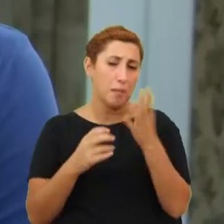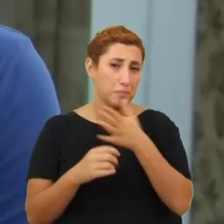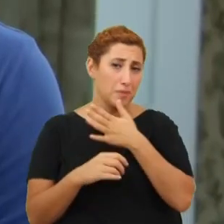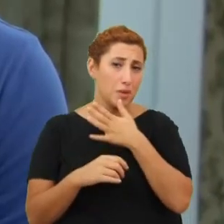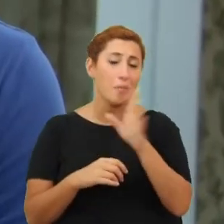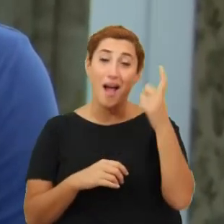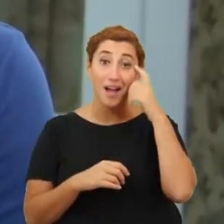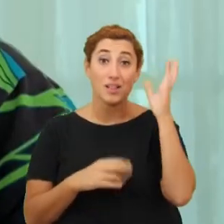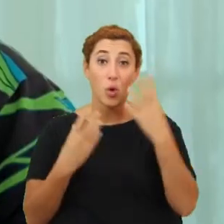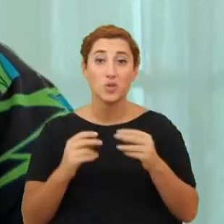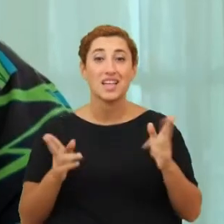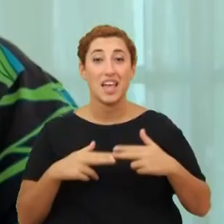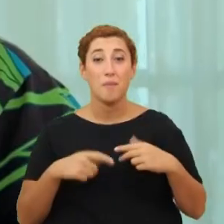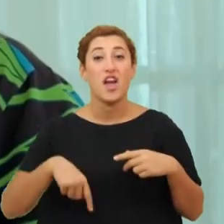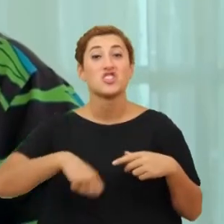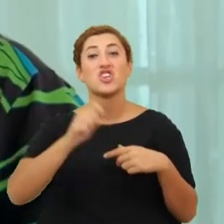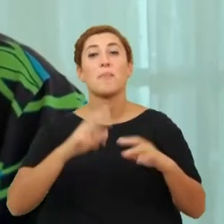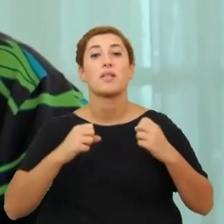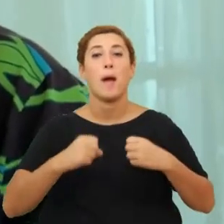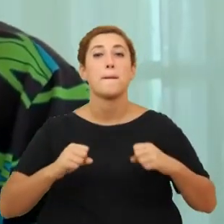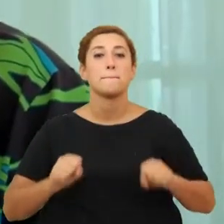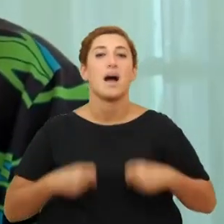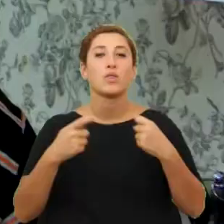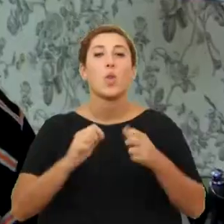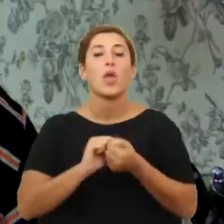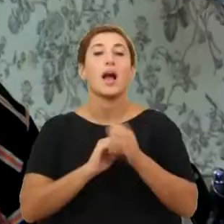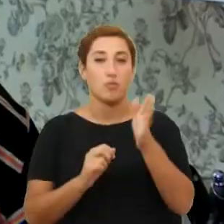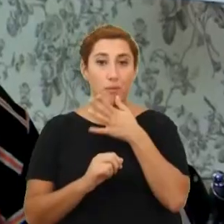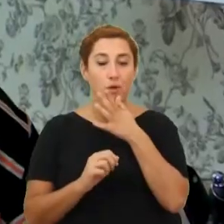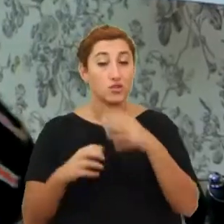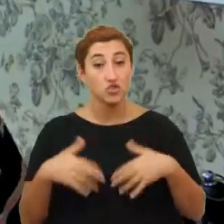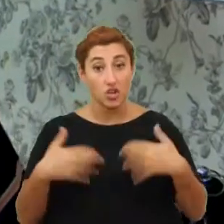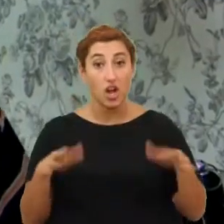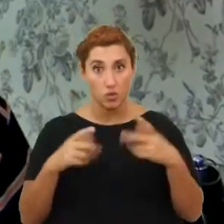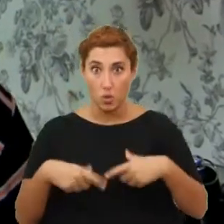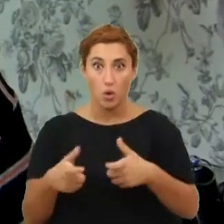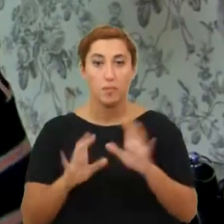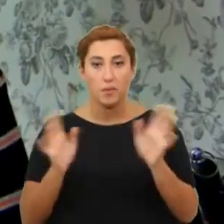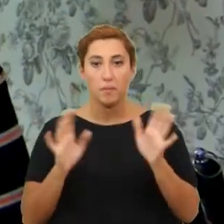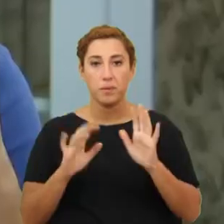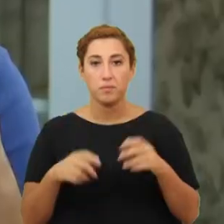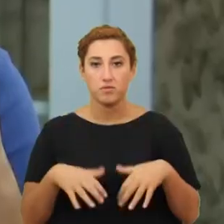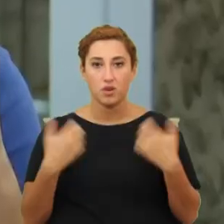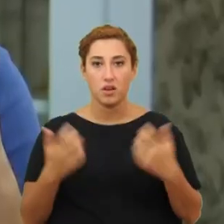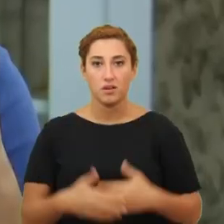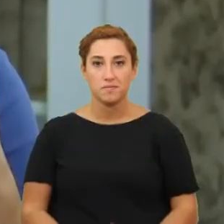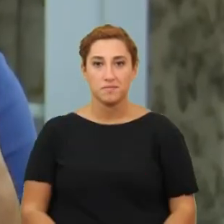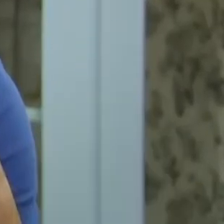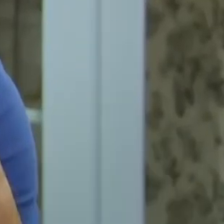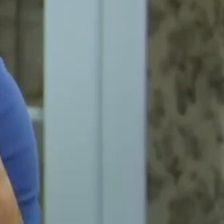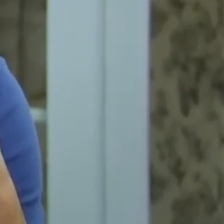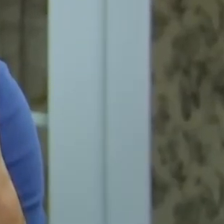bir de aklında olsun. Kemer çıkartılmadan pantolon yıkamıyor biliyor musun? Çıkart. Düşüyor bak. Tamam tamam çıkartayım.